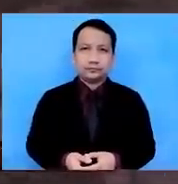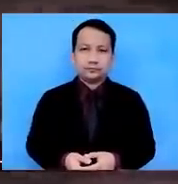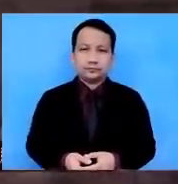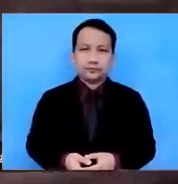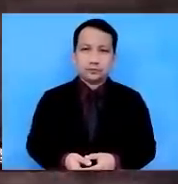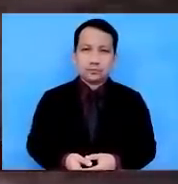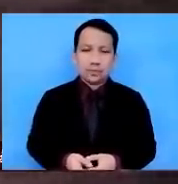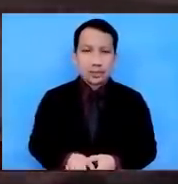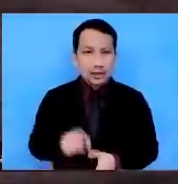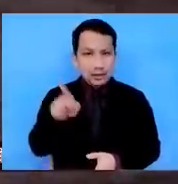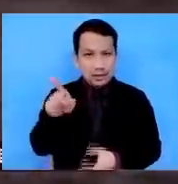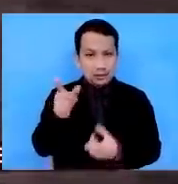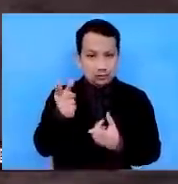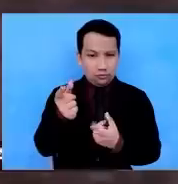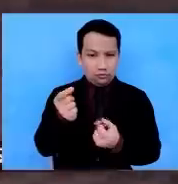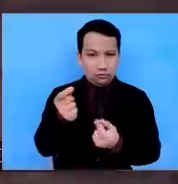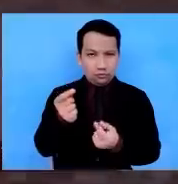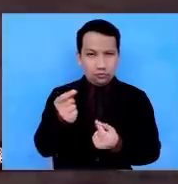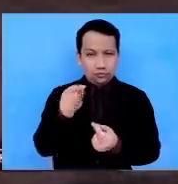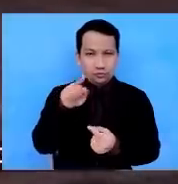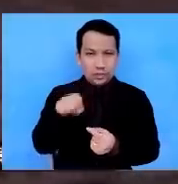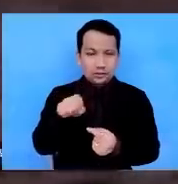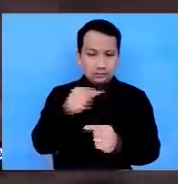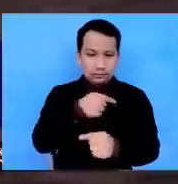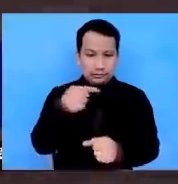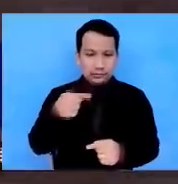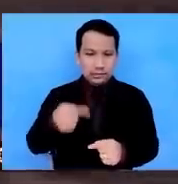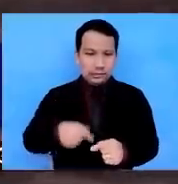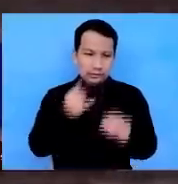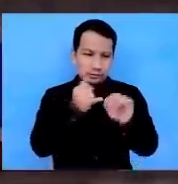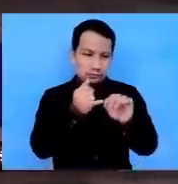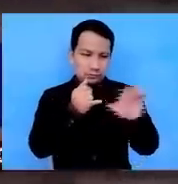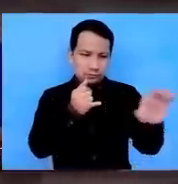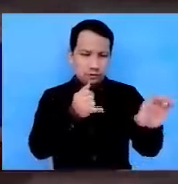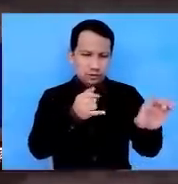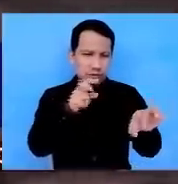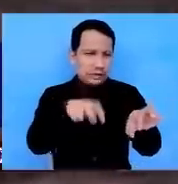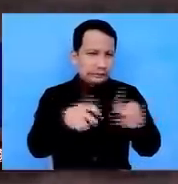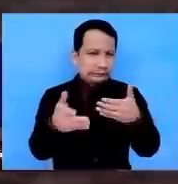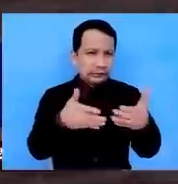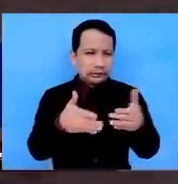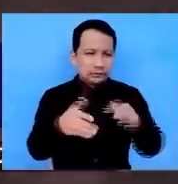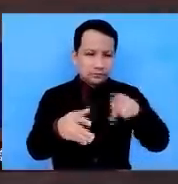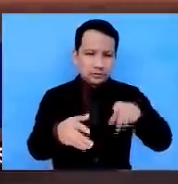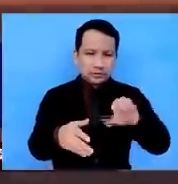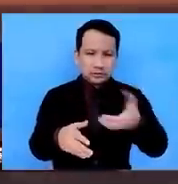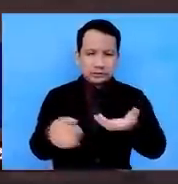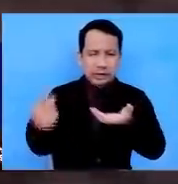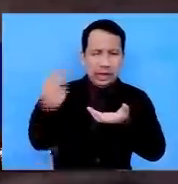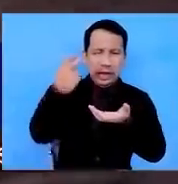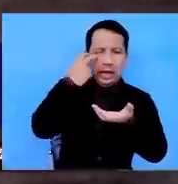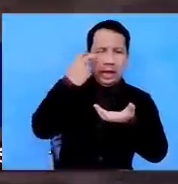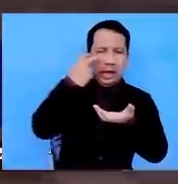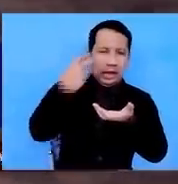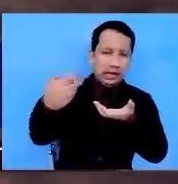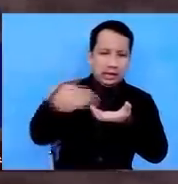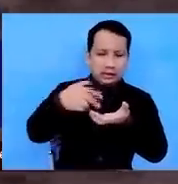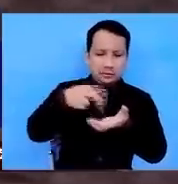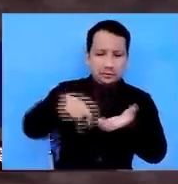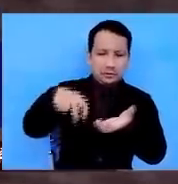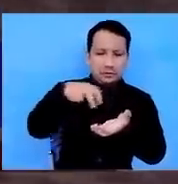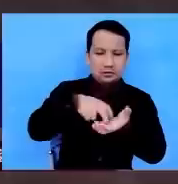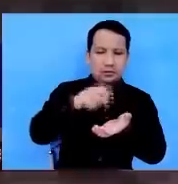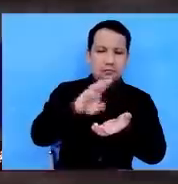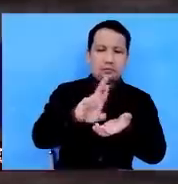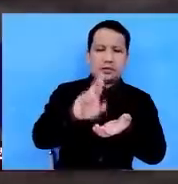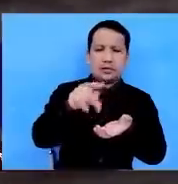Ang panlilaser ng Chinese Coast Guard na pansamantalang bumulag sa mga taga-Philippine Coast Guard na sakay ng BRP